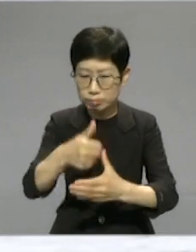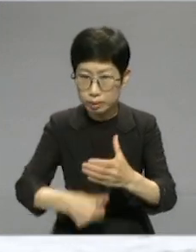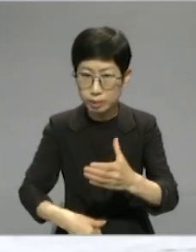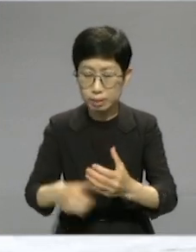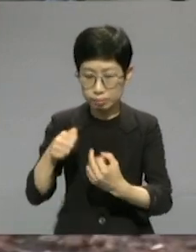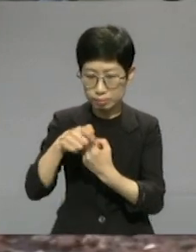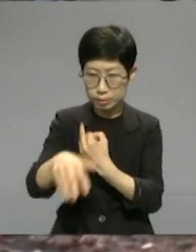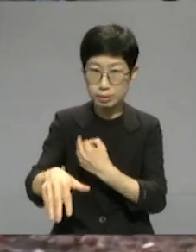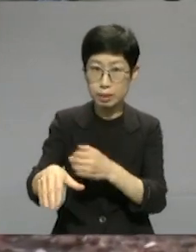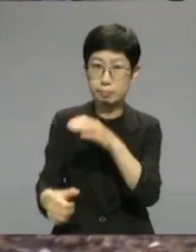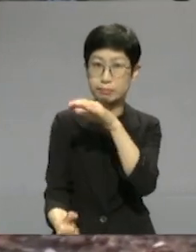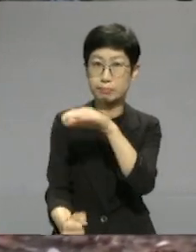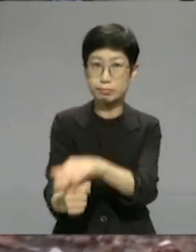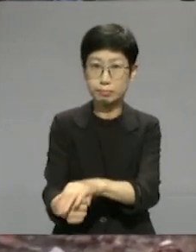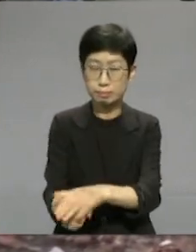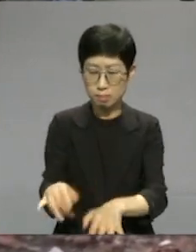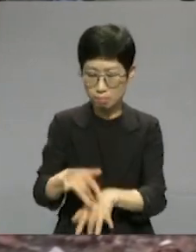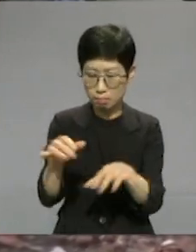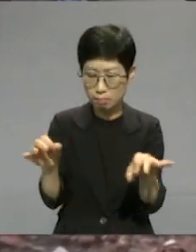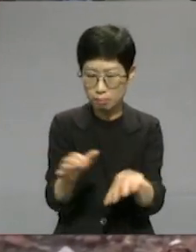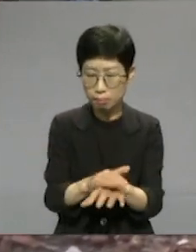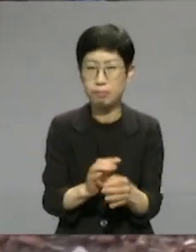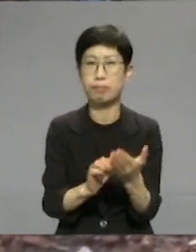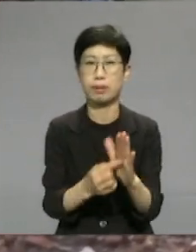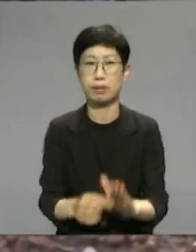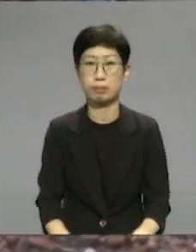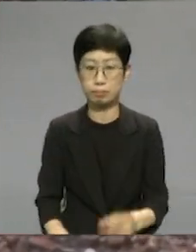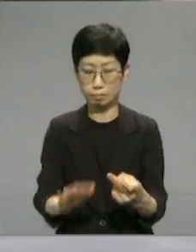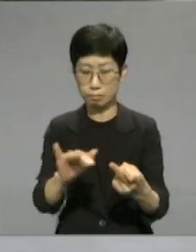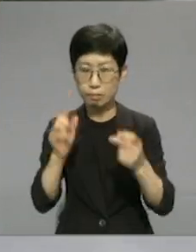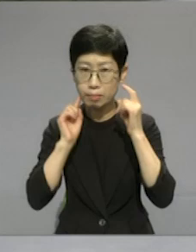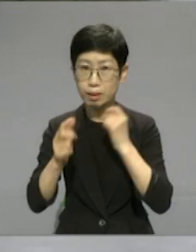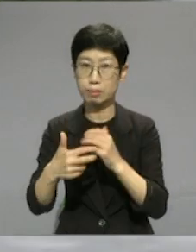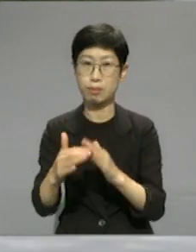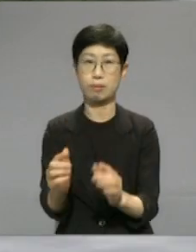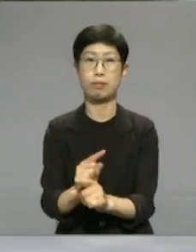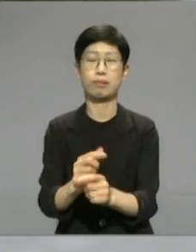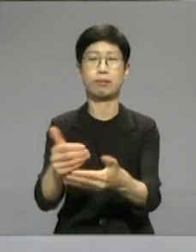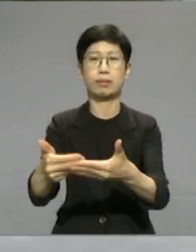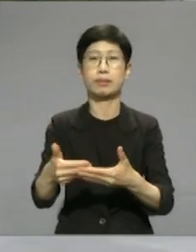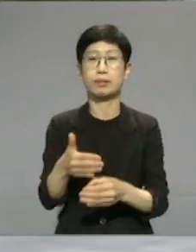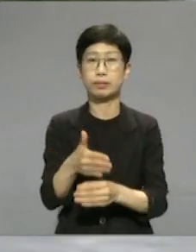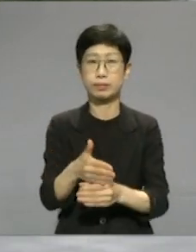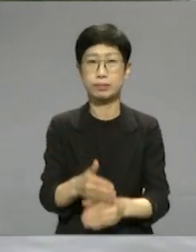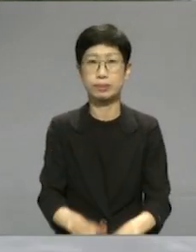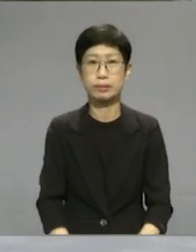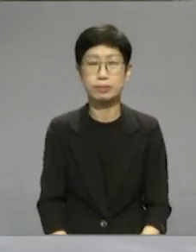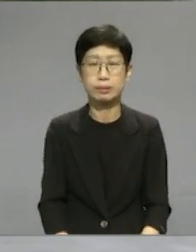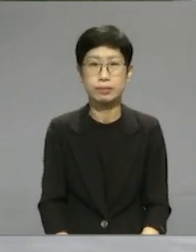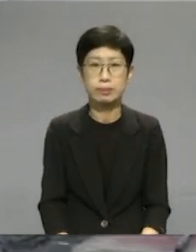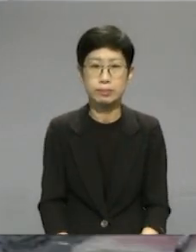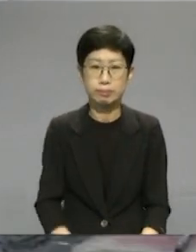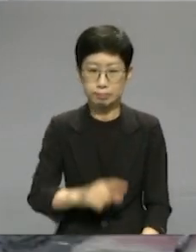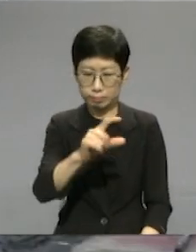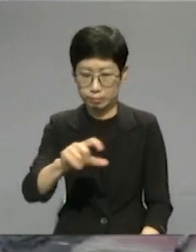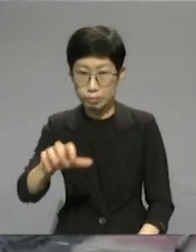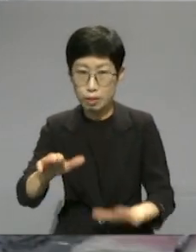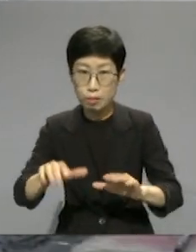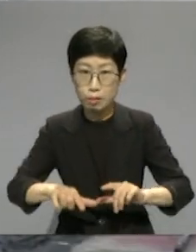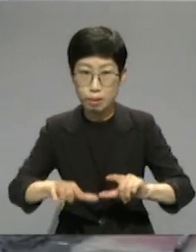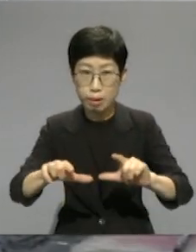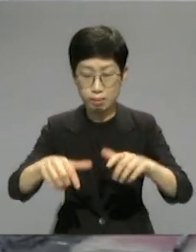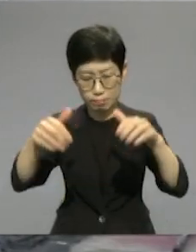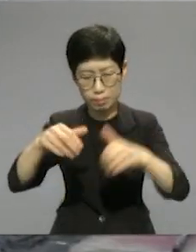파묻혀 실종됐다고 말했습니다. 또 12명은 다쳐 병원 치료를 받고 있다고 덧붙였습니다. 네팔에서는 올해